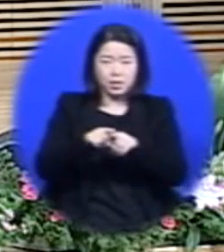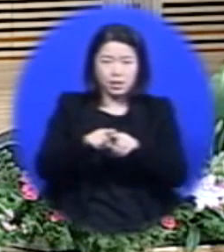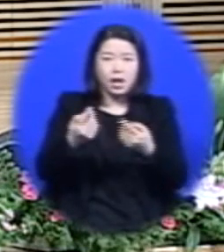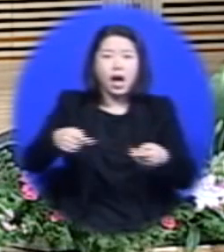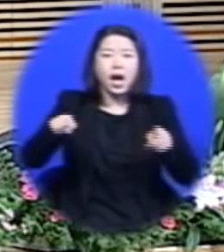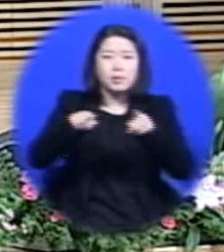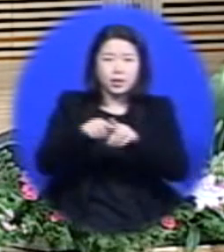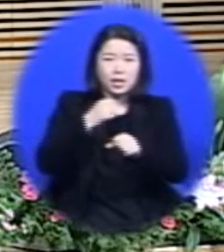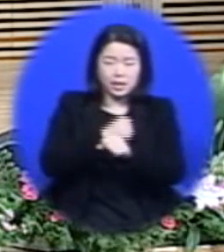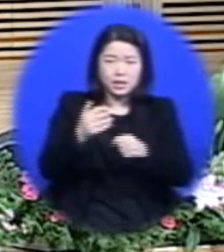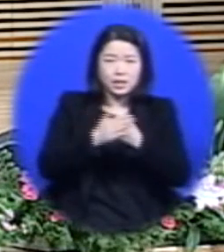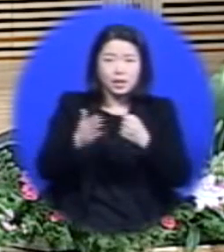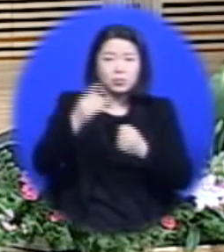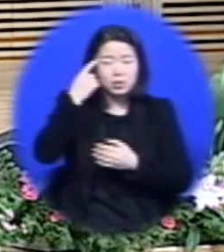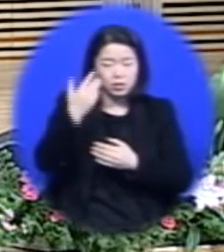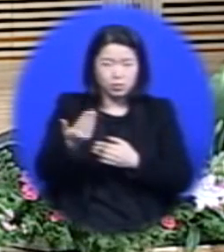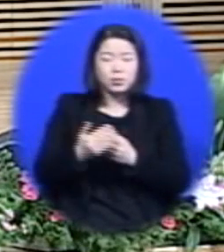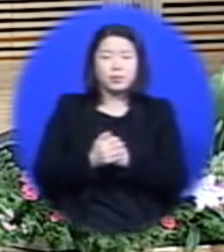함께하시기 때문이겠죠